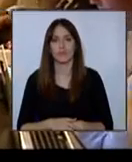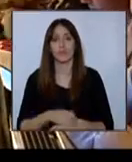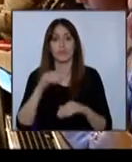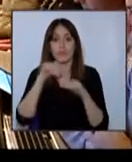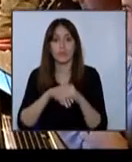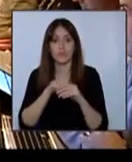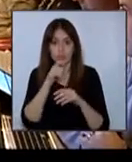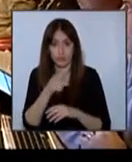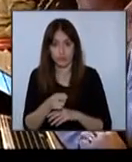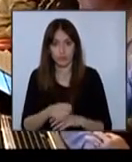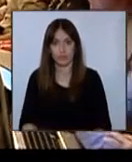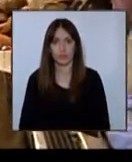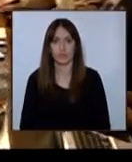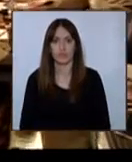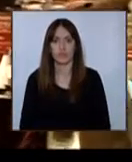Vots en contra?